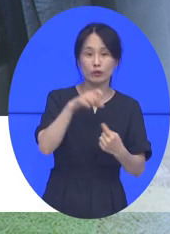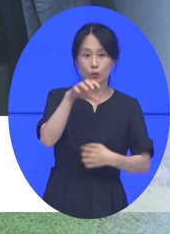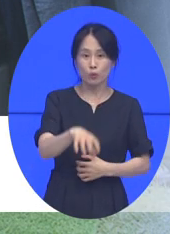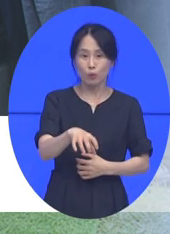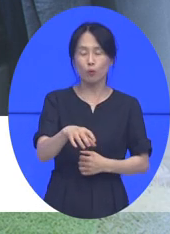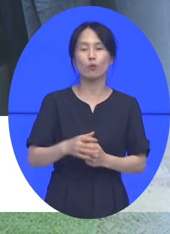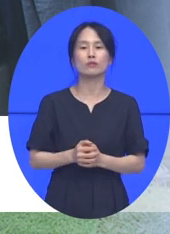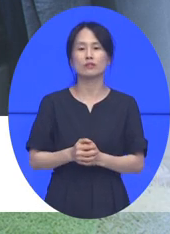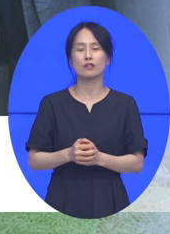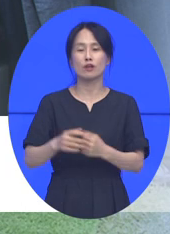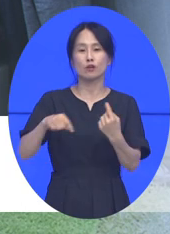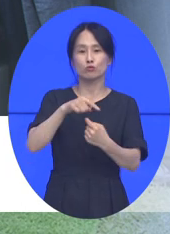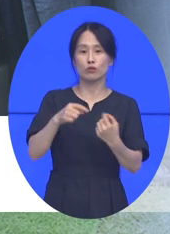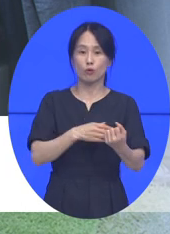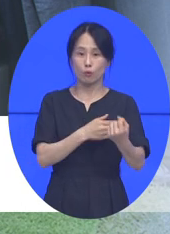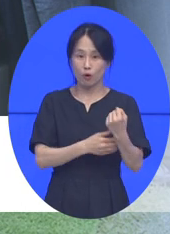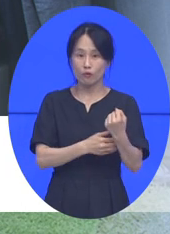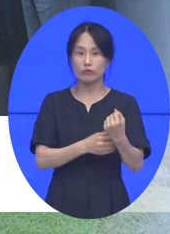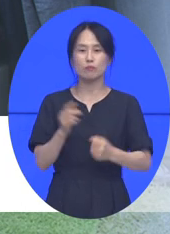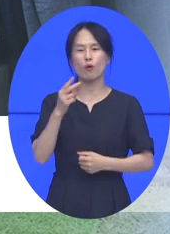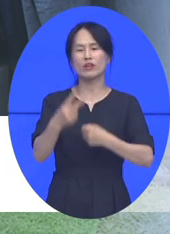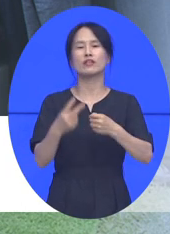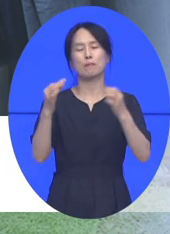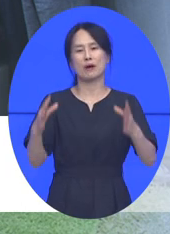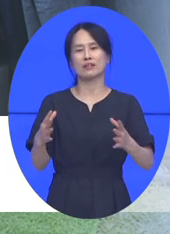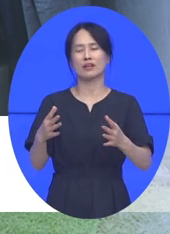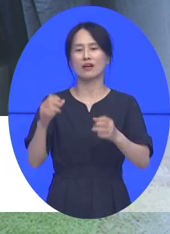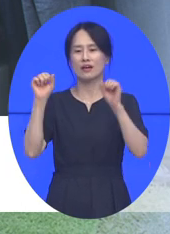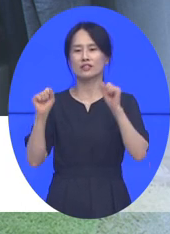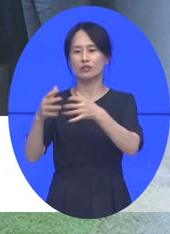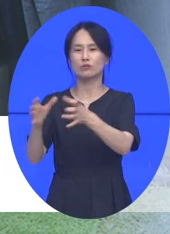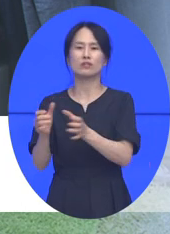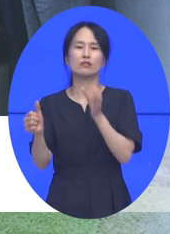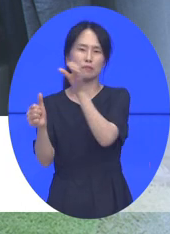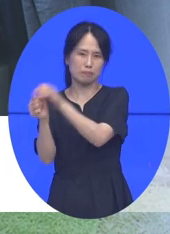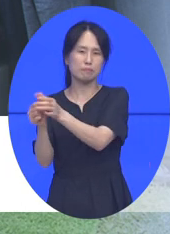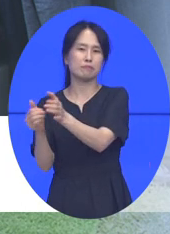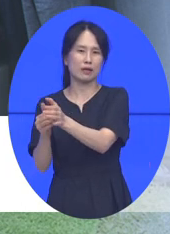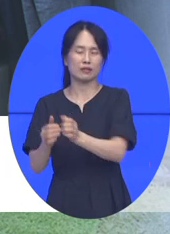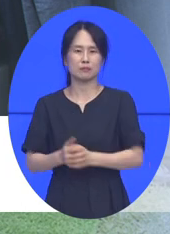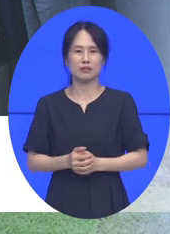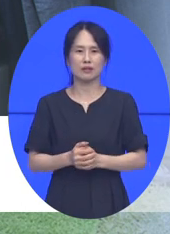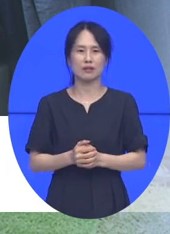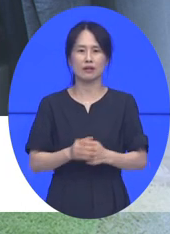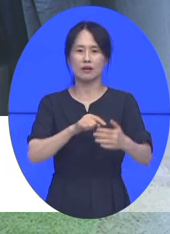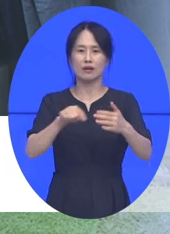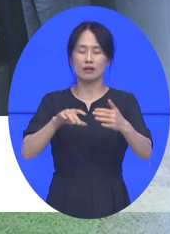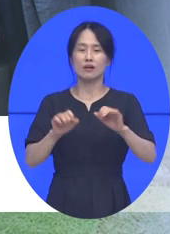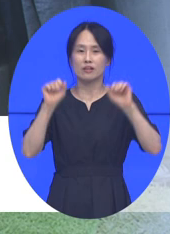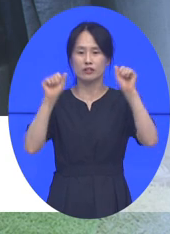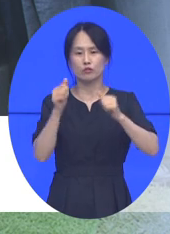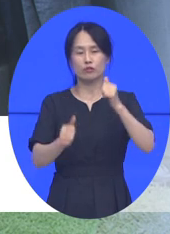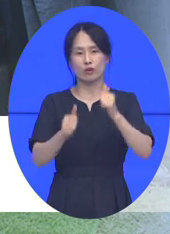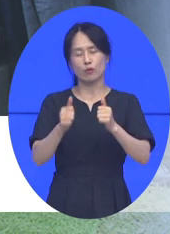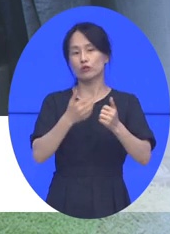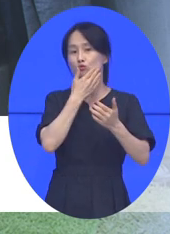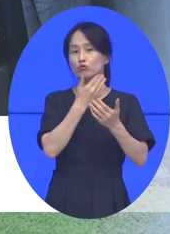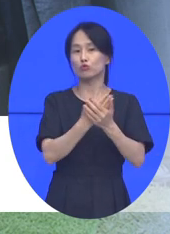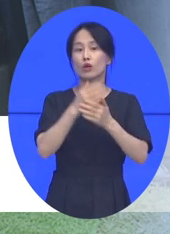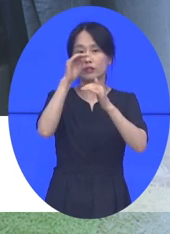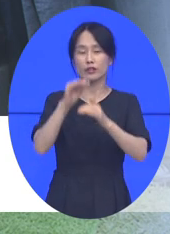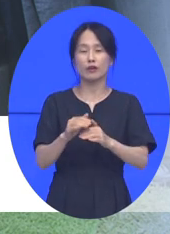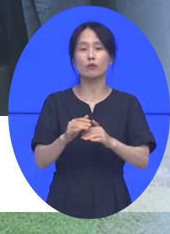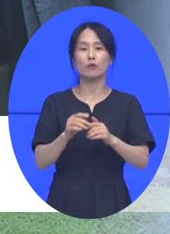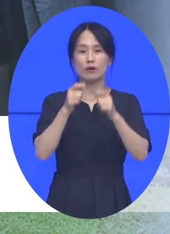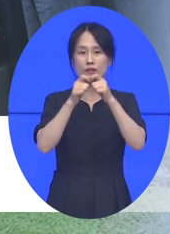직장운동경기부와 체육회관 등의 운영권을 2년 만에 다시 체육단체에 맡긴다는 건데요. 이는 도내 체육계의 핵심 현안이었습니다.